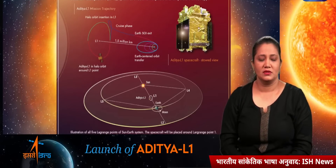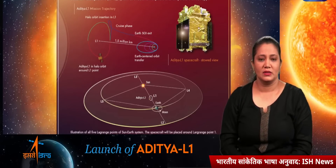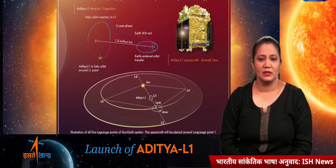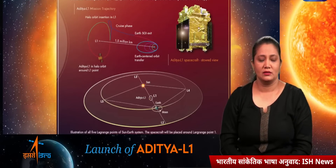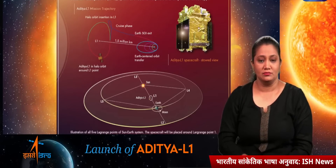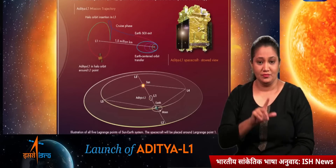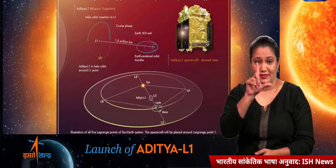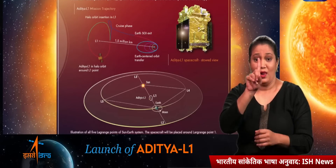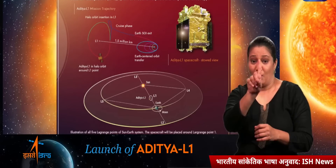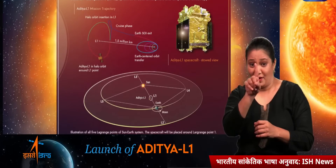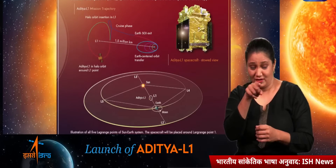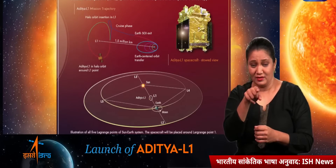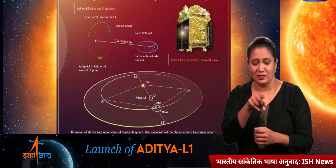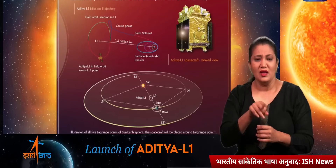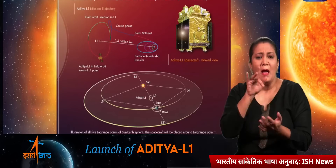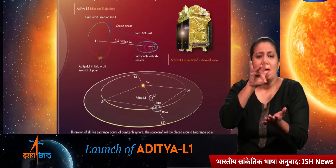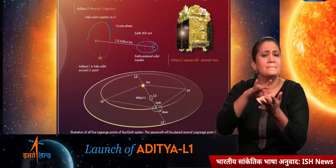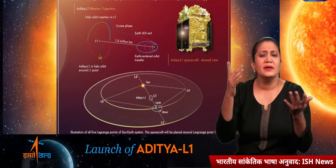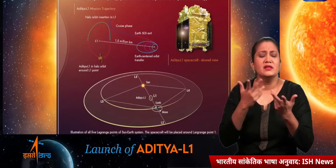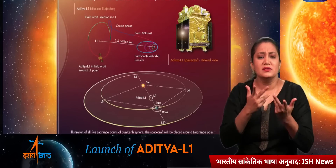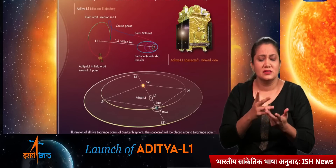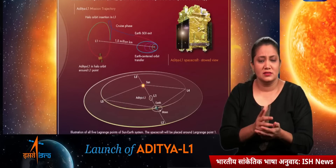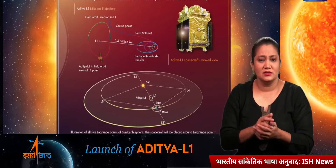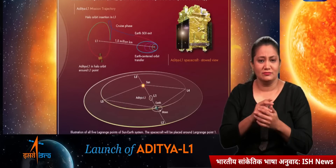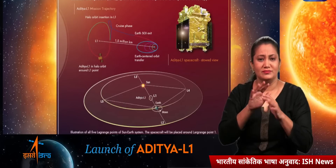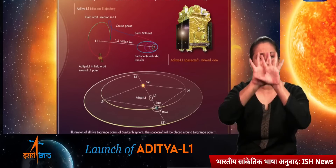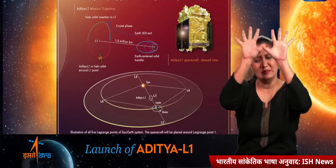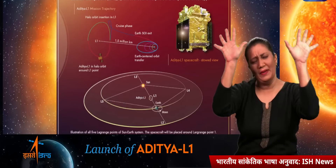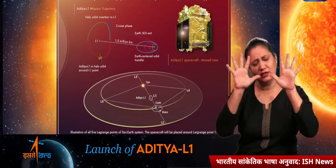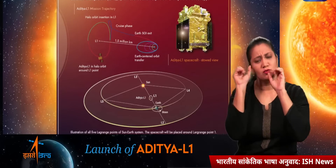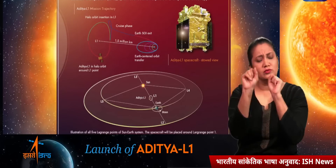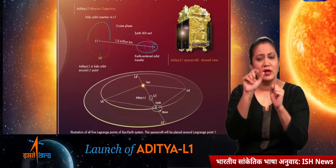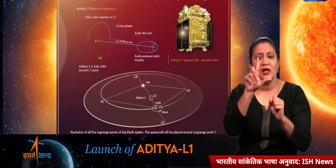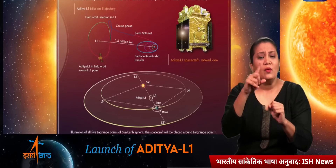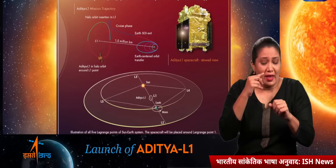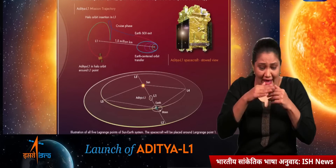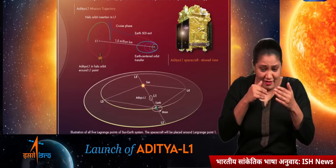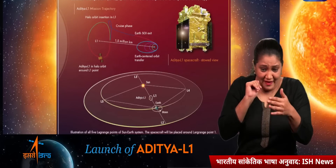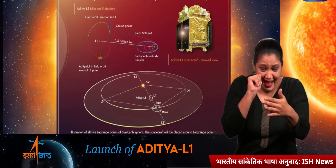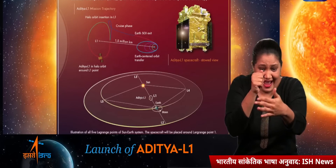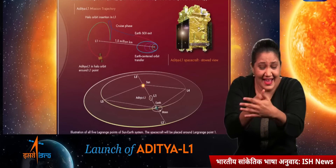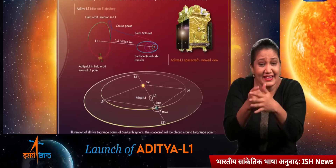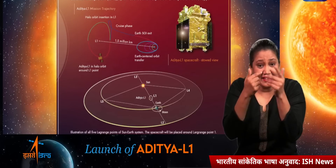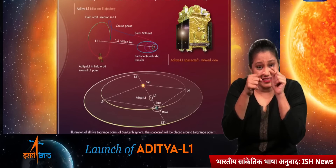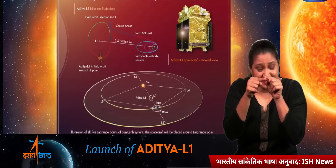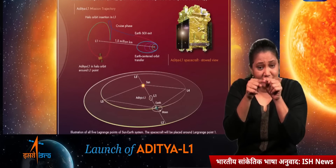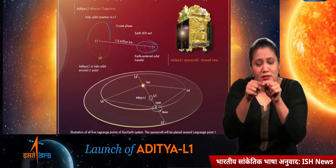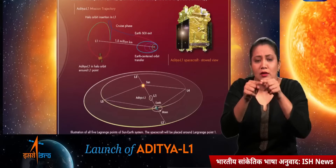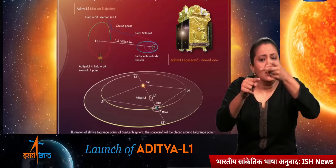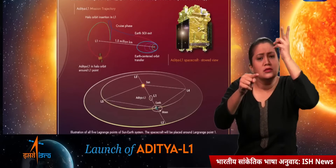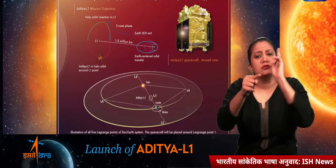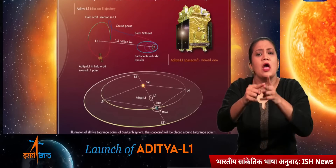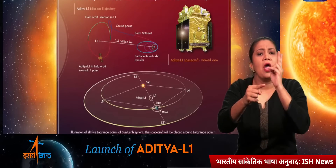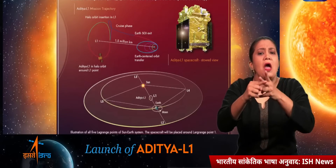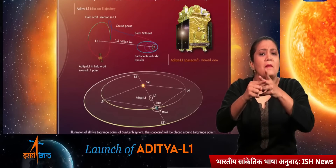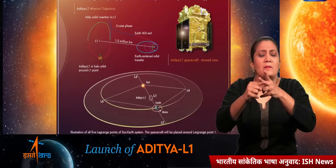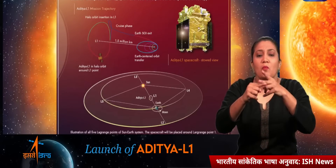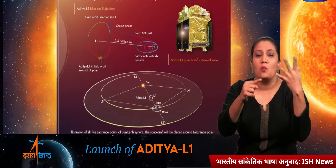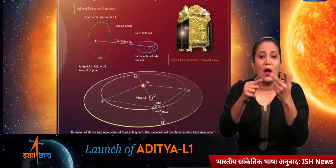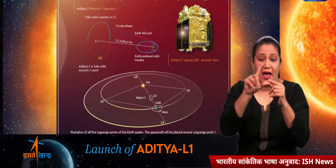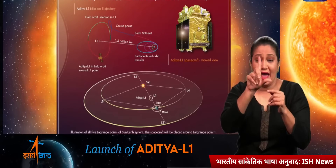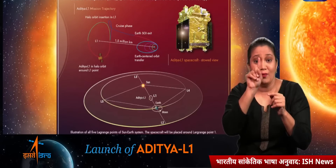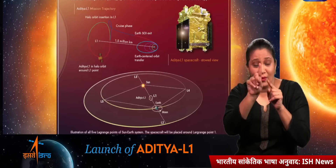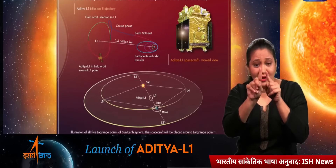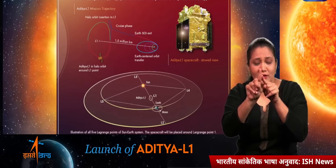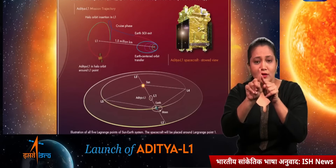लैग्रांज पॉइंट एक ऐसी जगह है अंतरिक्ष में जहां अगर कोई चीज पहुंचती है तो वह वही बनी रहती है, क्योंकि लैग्रांज पॉइंट